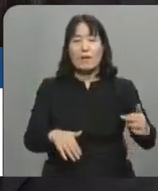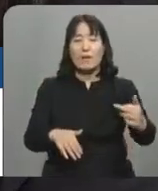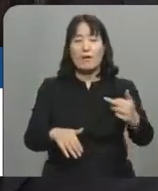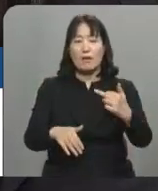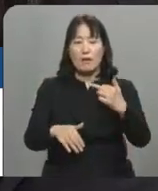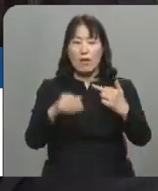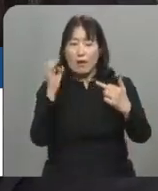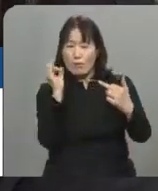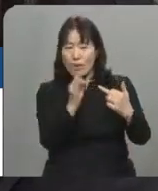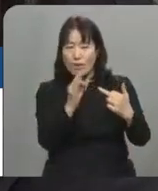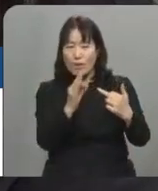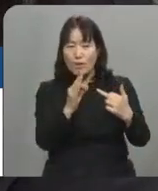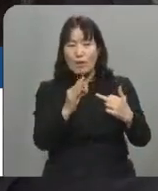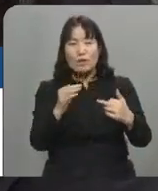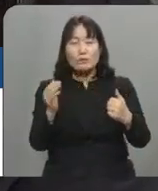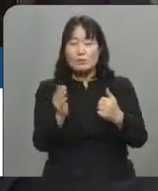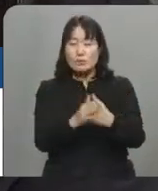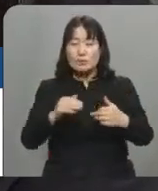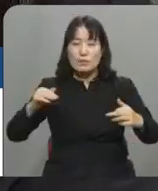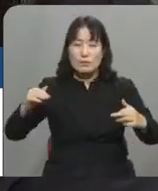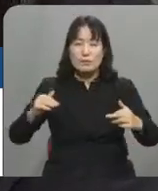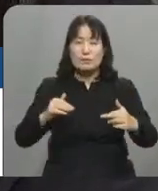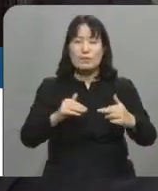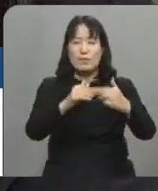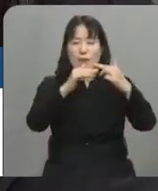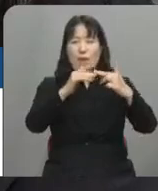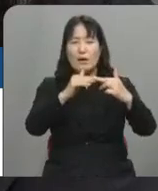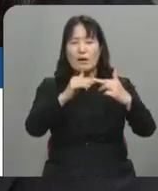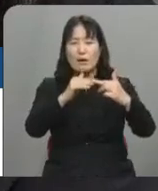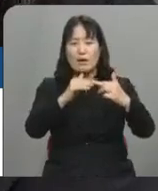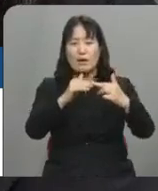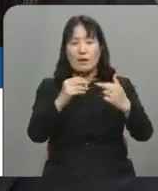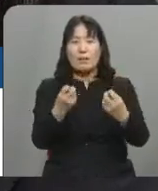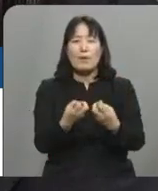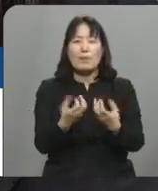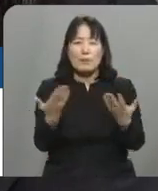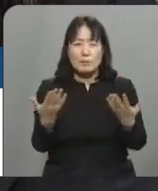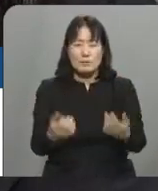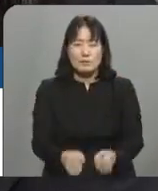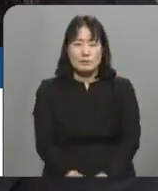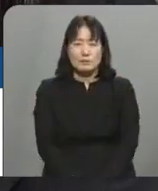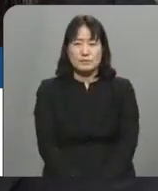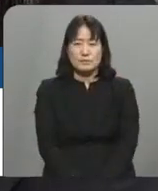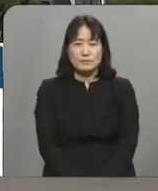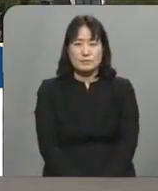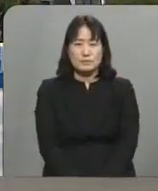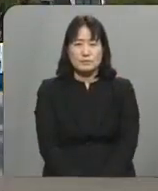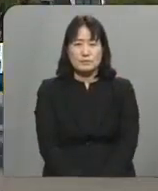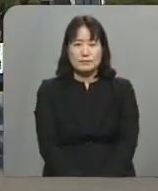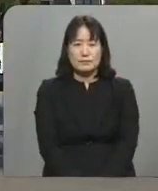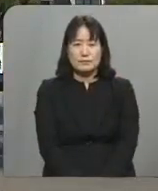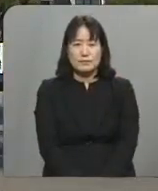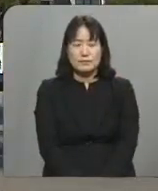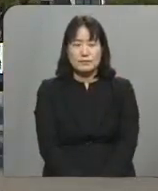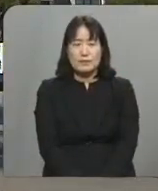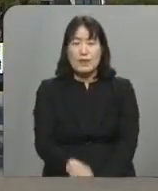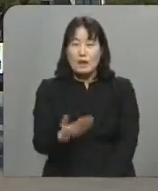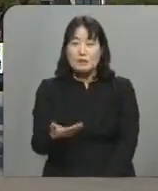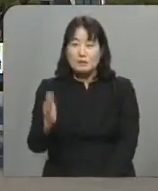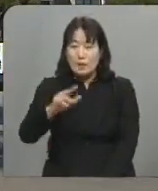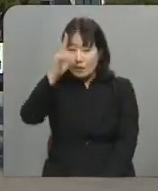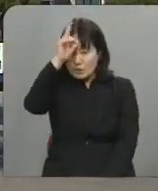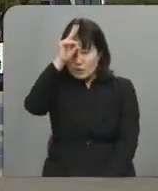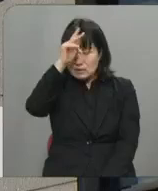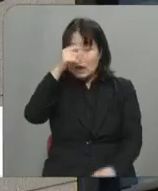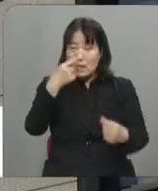게 보이더라고요. 저를 보고 그래서 뭐 박을 수밖에 없었어요. 네. 그런데